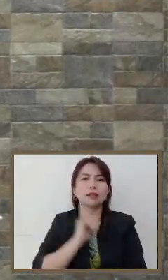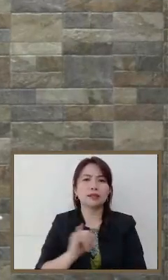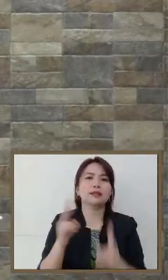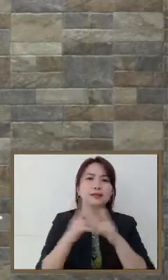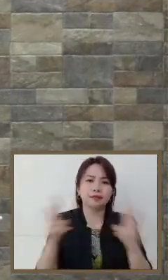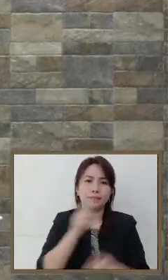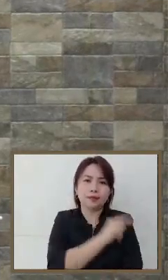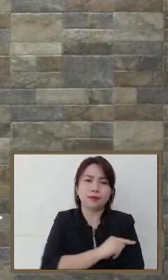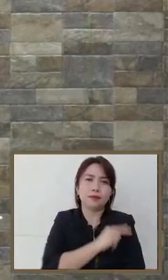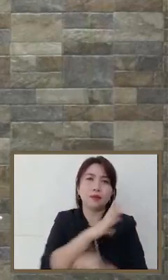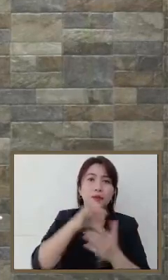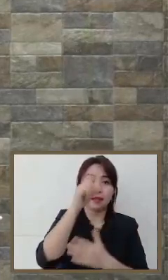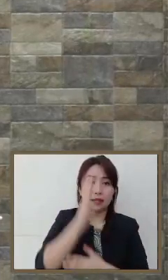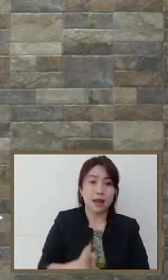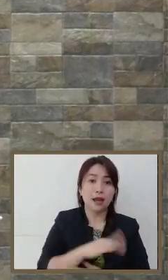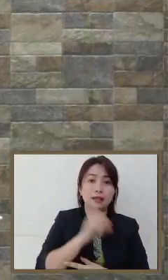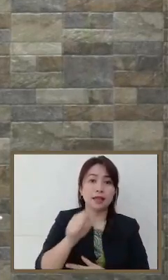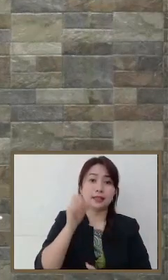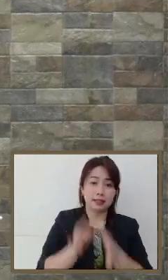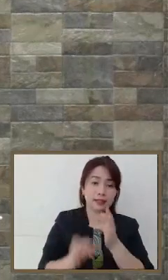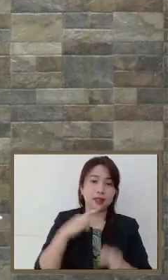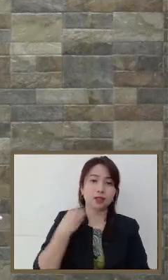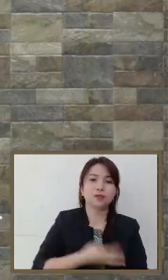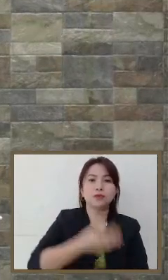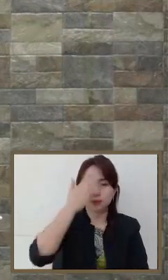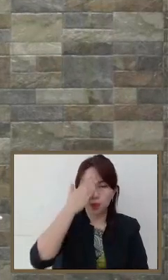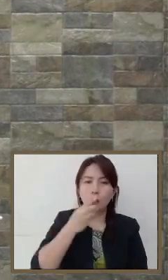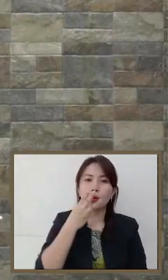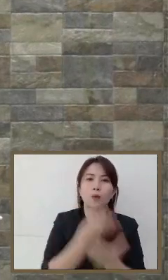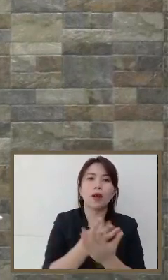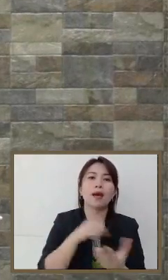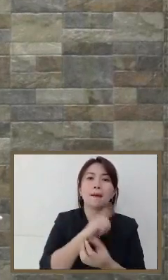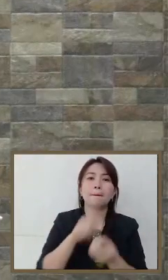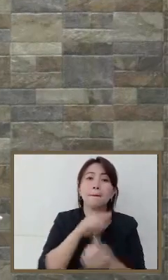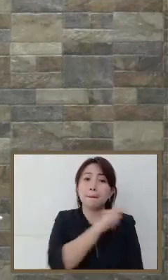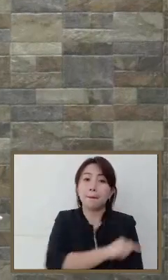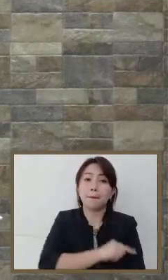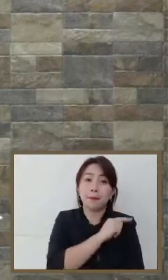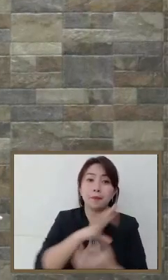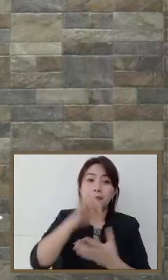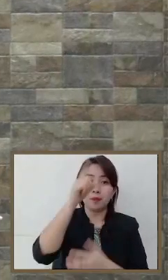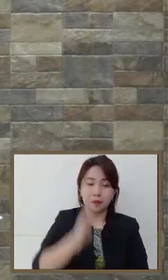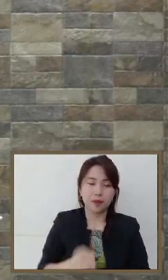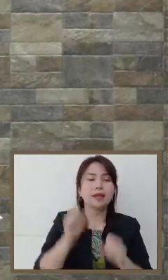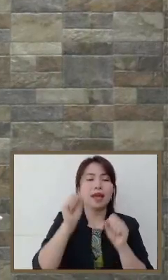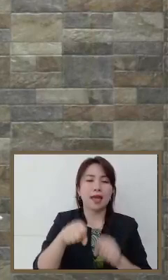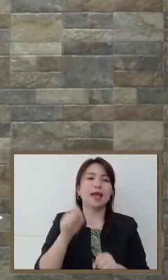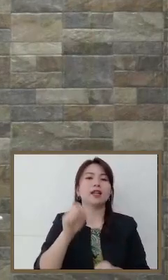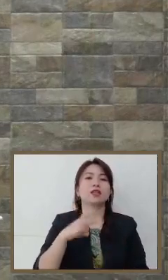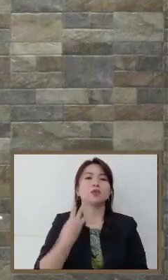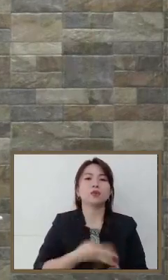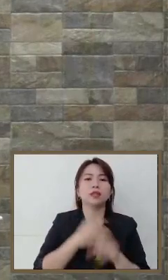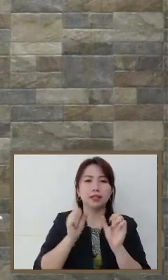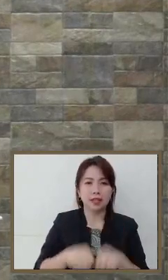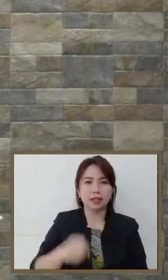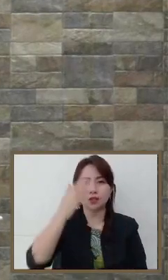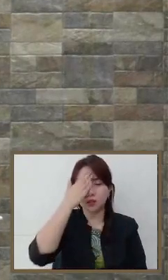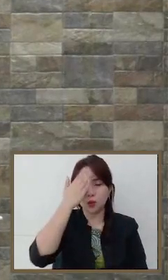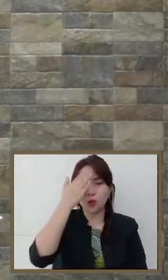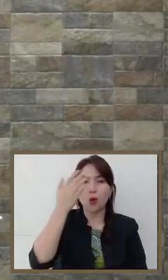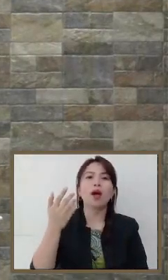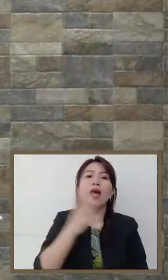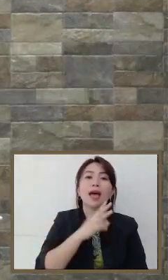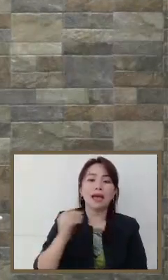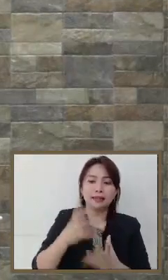Naniniwala pagubos po natin nakilala ang katangian ng Diyos unti-unti nating makikilala ang katangian ng Diyos unti-unti nating